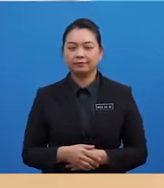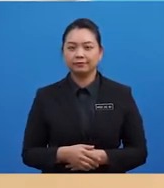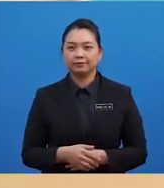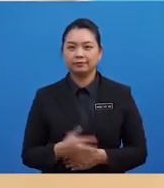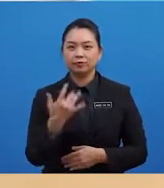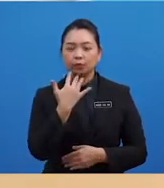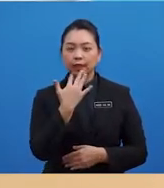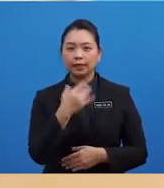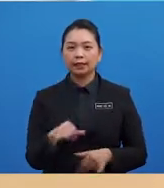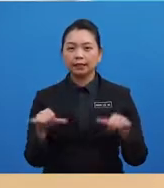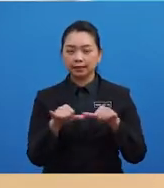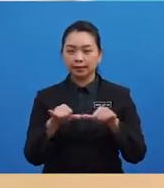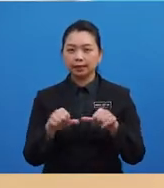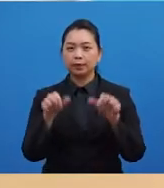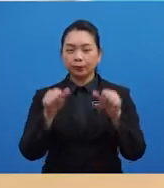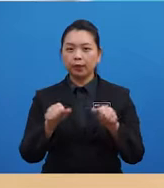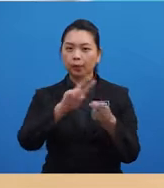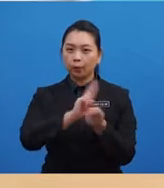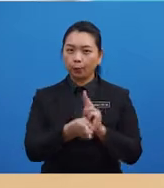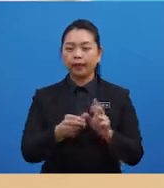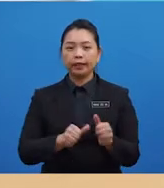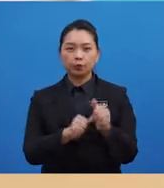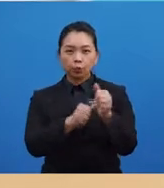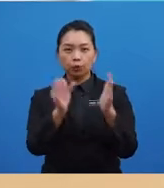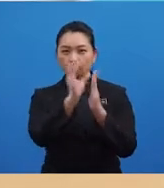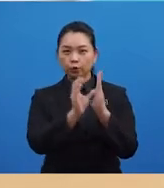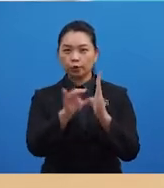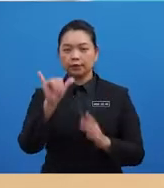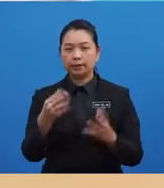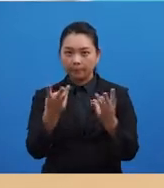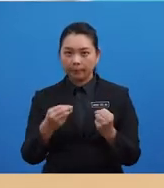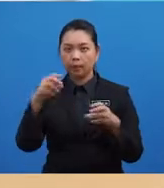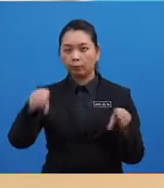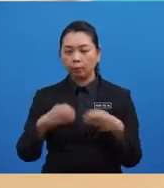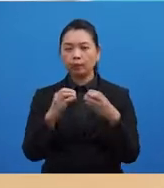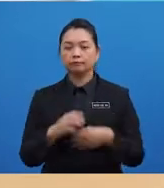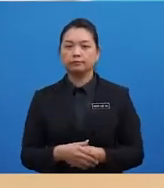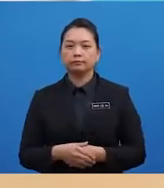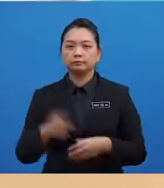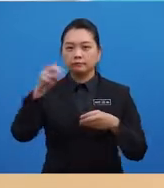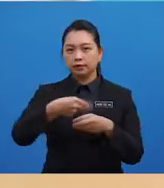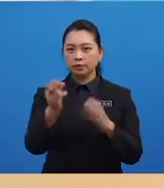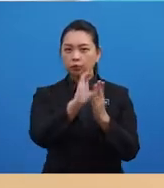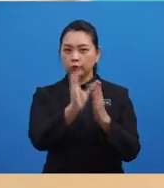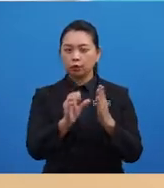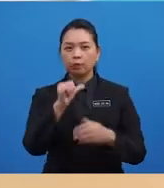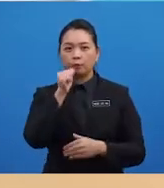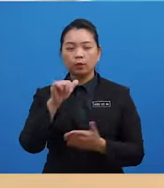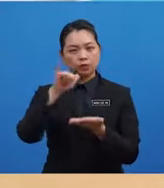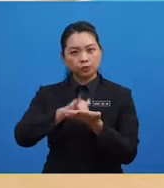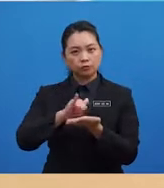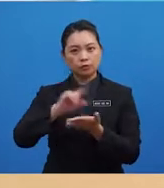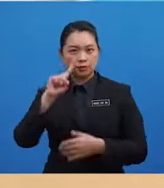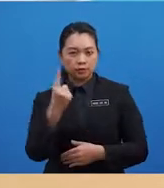saiz poligon boleh diubah sesuai mengikut corak yang ingin dihasilkan. Penghasilan corak bukan setakat